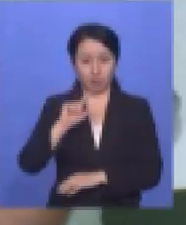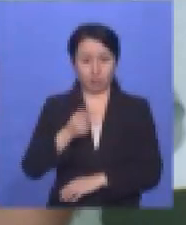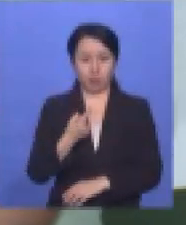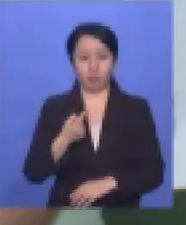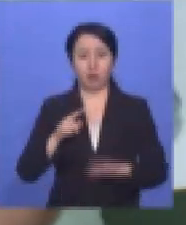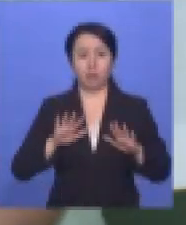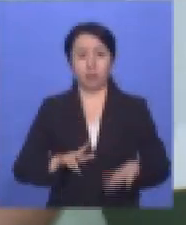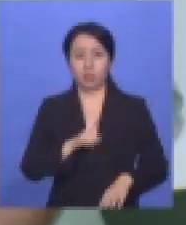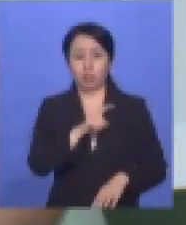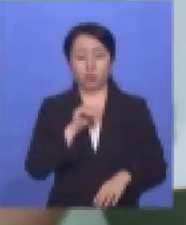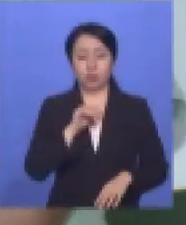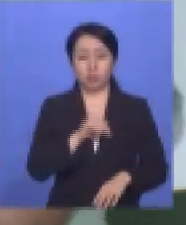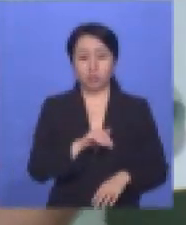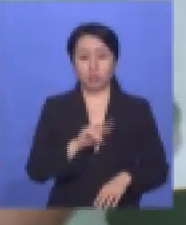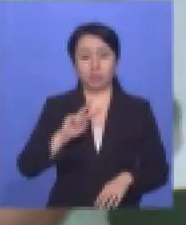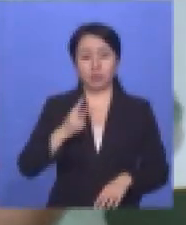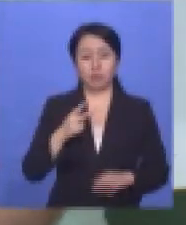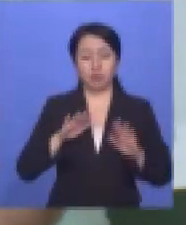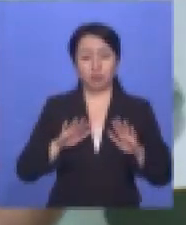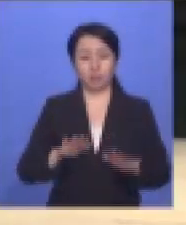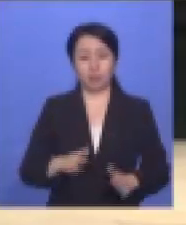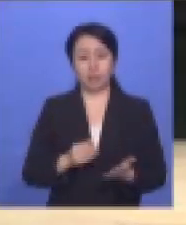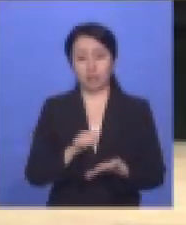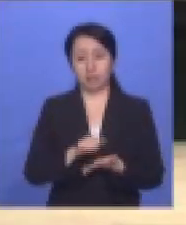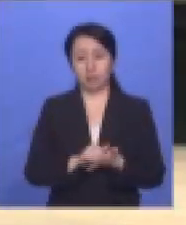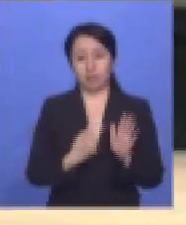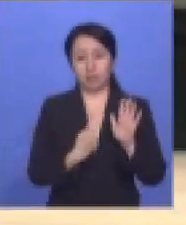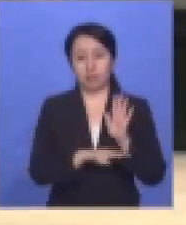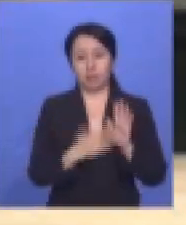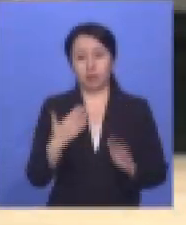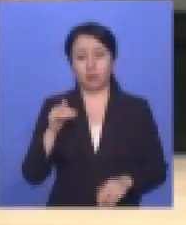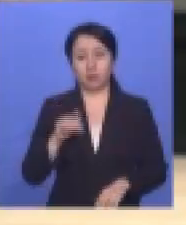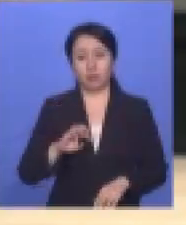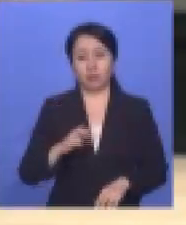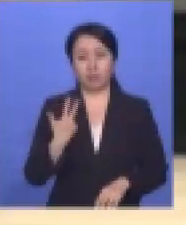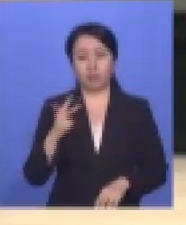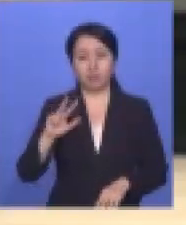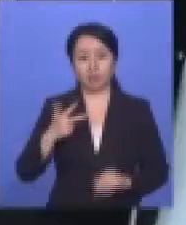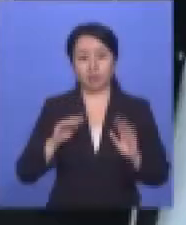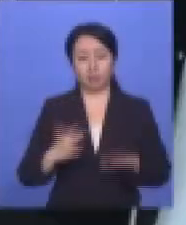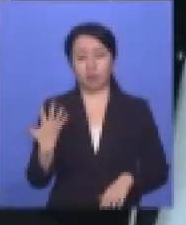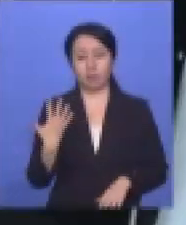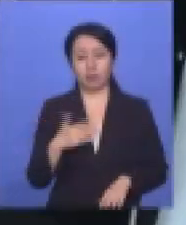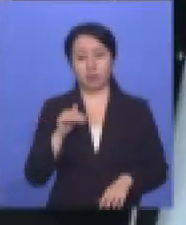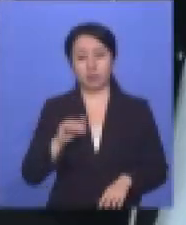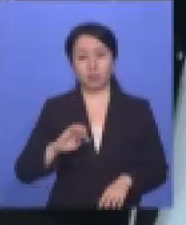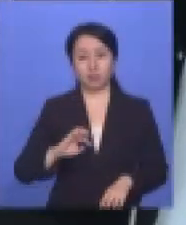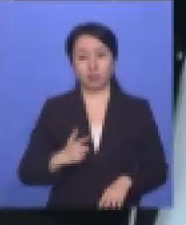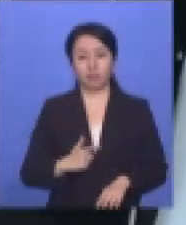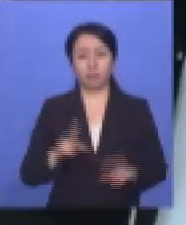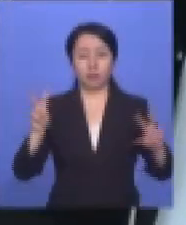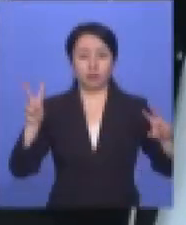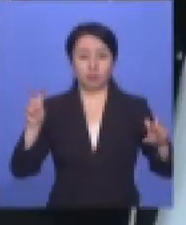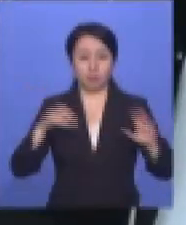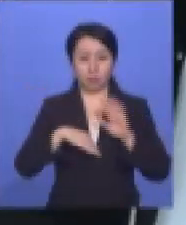мест получили 100 тысяч тенге, за вторые места сертификат на 75 тысяч и за третье место 50 тысяч тенге. В